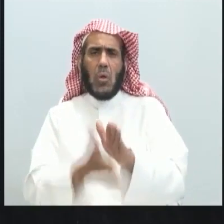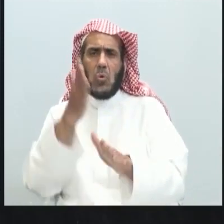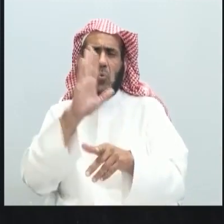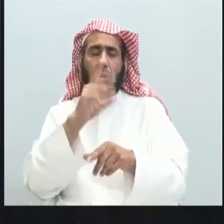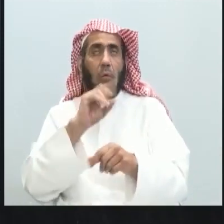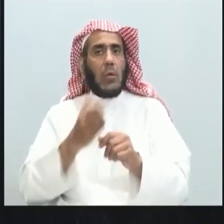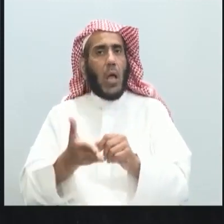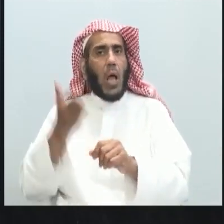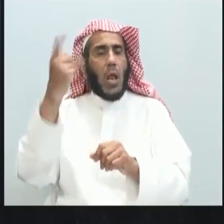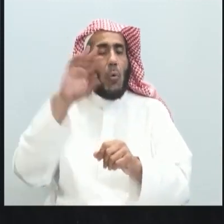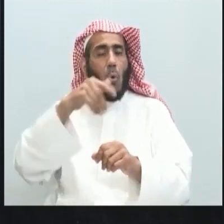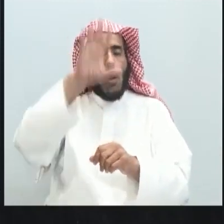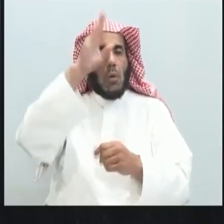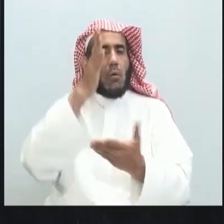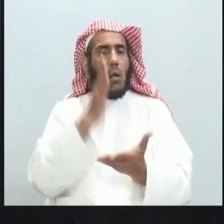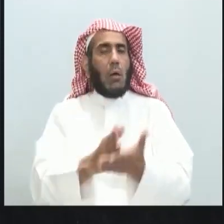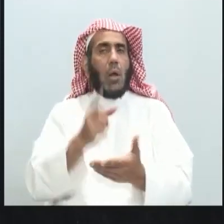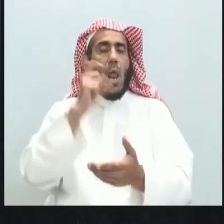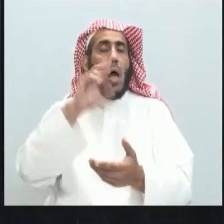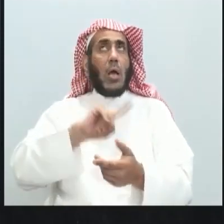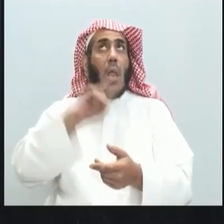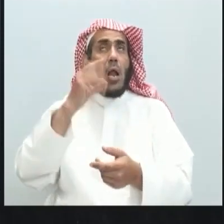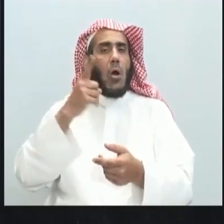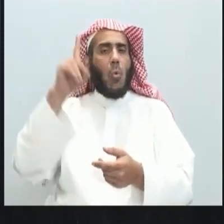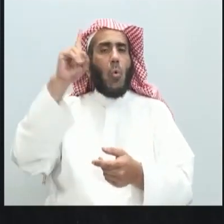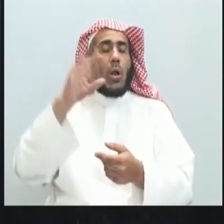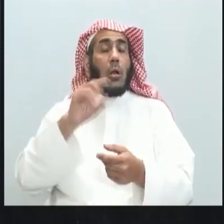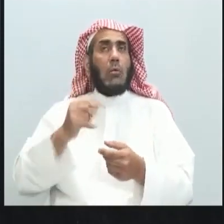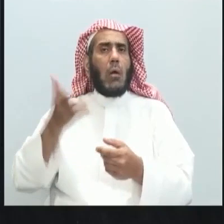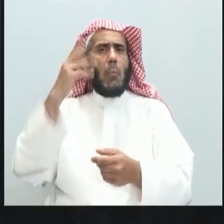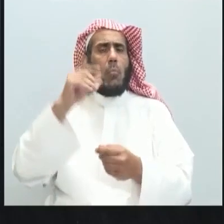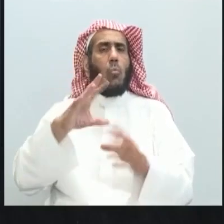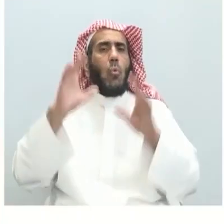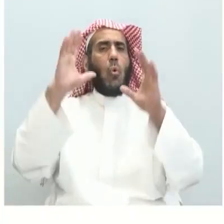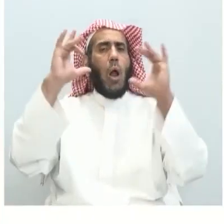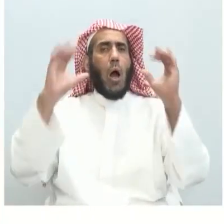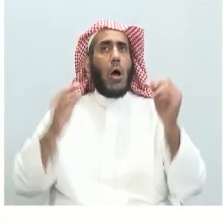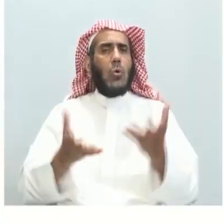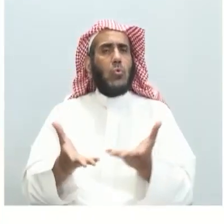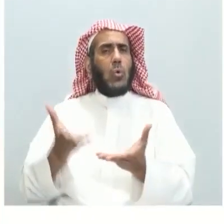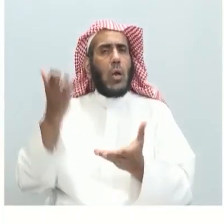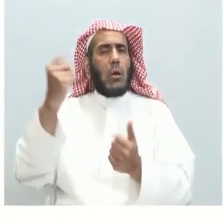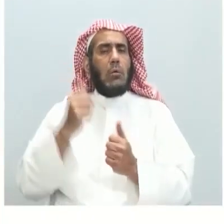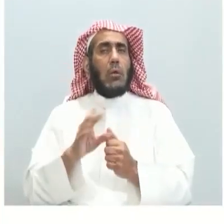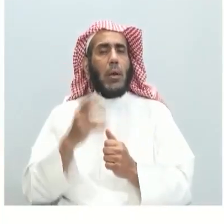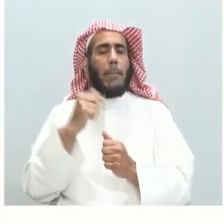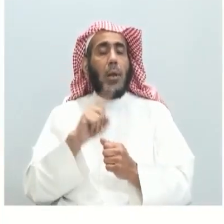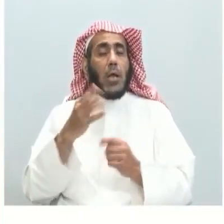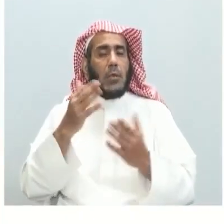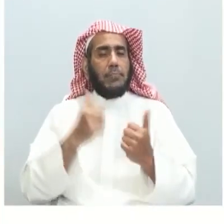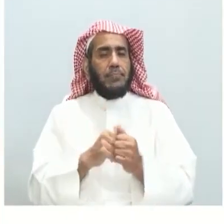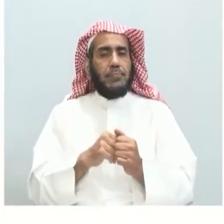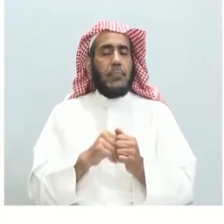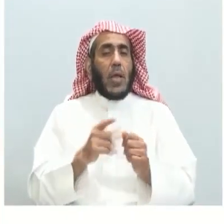فتعالى الله الملك الحق لا اله الا هو رب العرش الكريم ناتي ايضا ايها الطلاب والطالبات الى